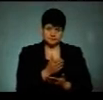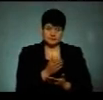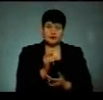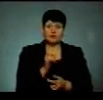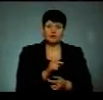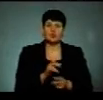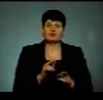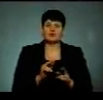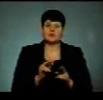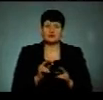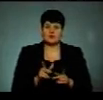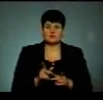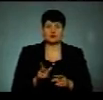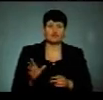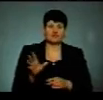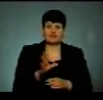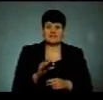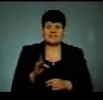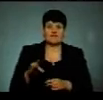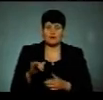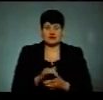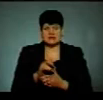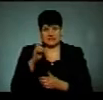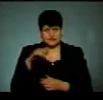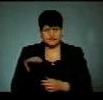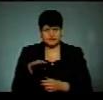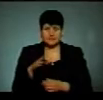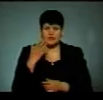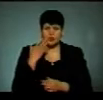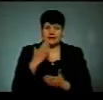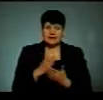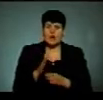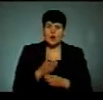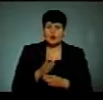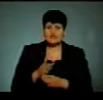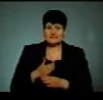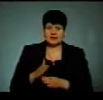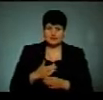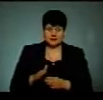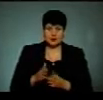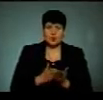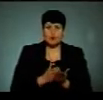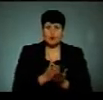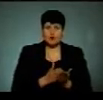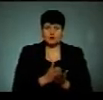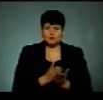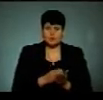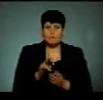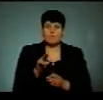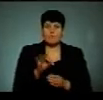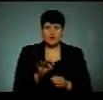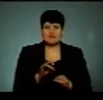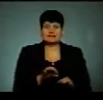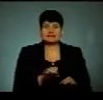тому, як є в усіх європейських країнах, коли є розділена послуга по